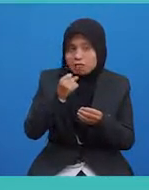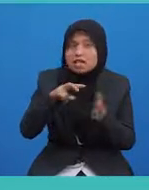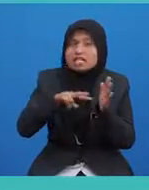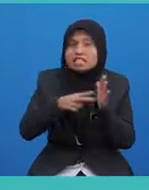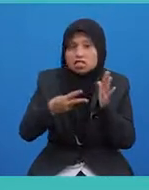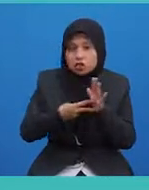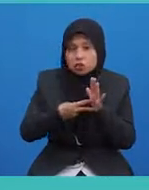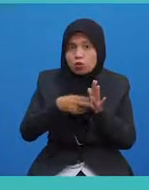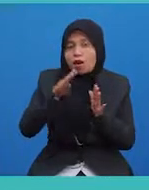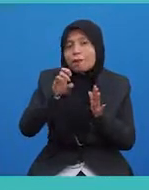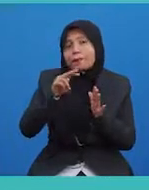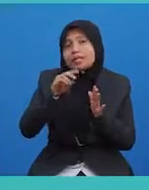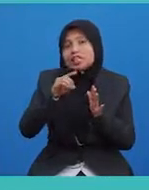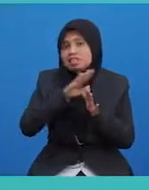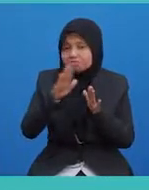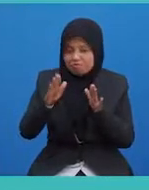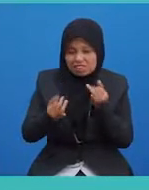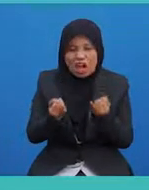mengalami pola tidak konsisten.